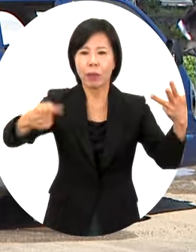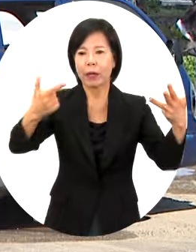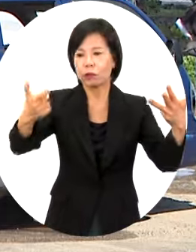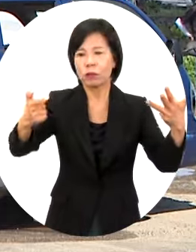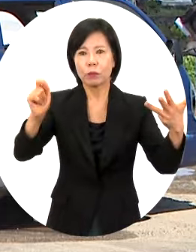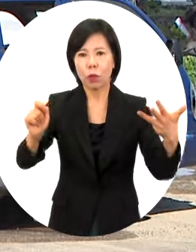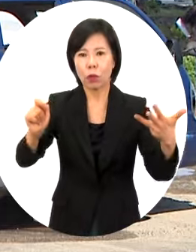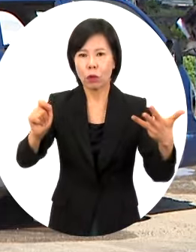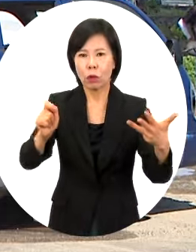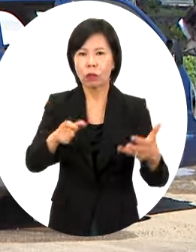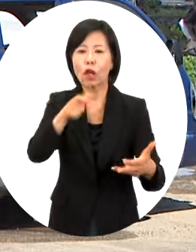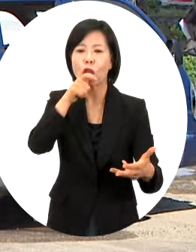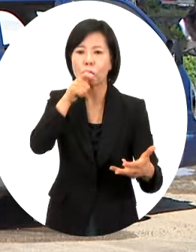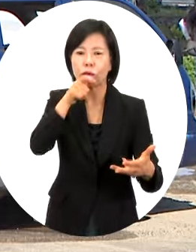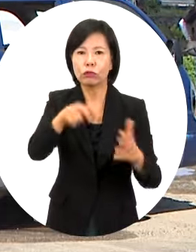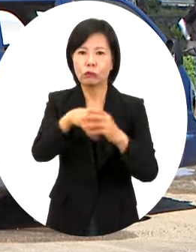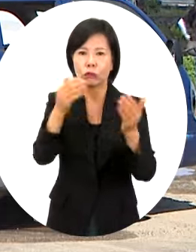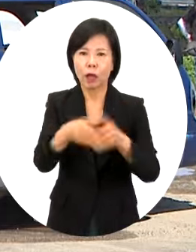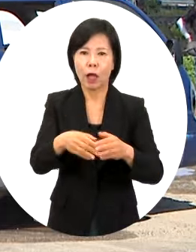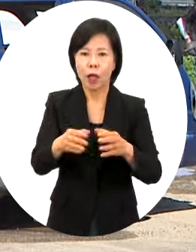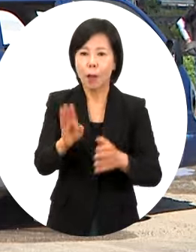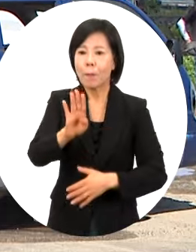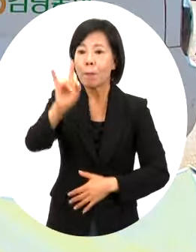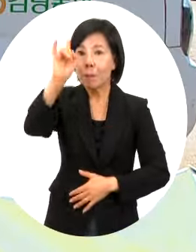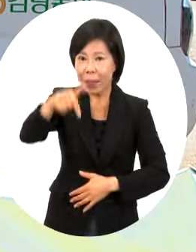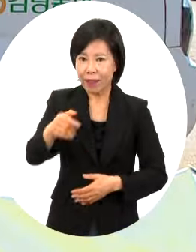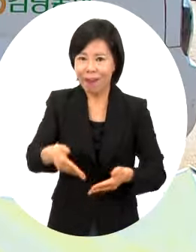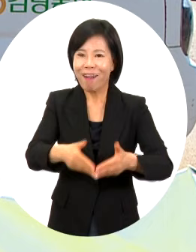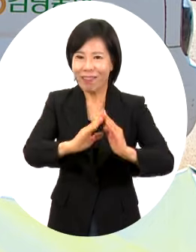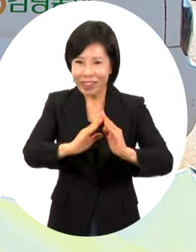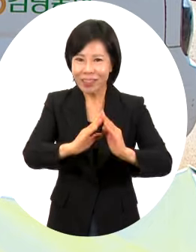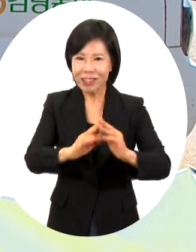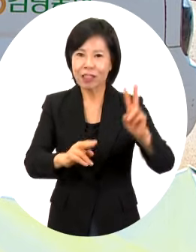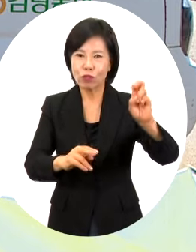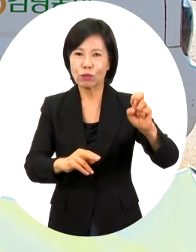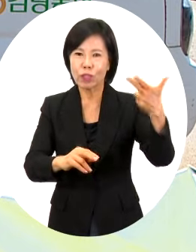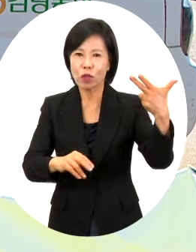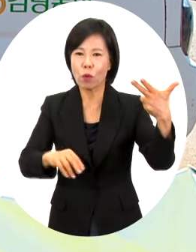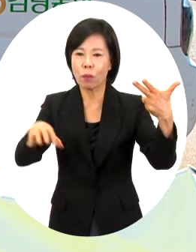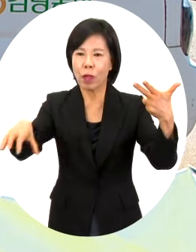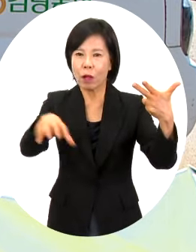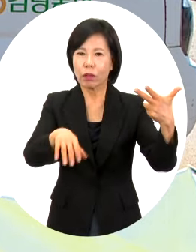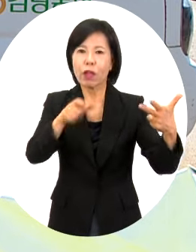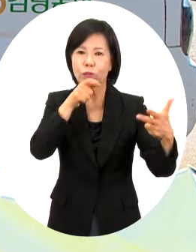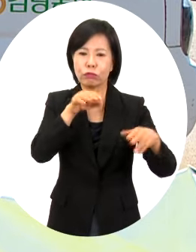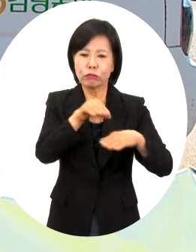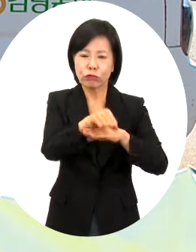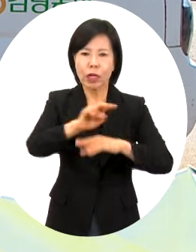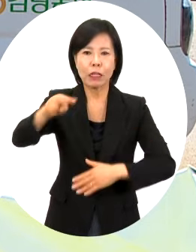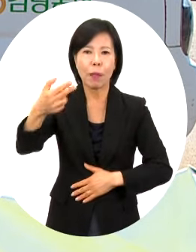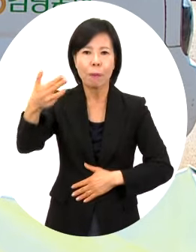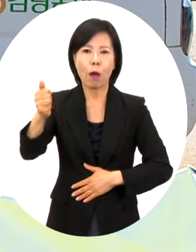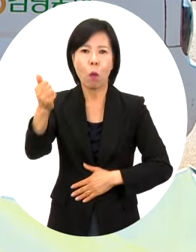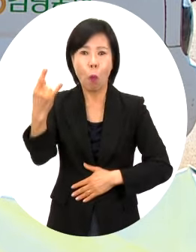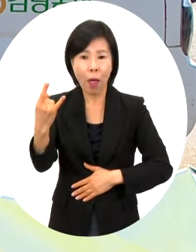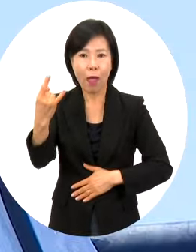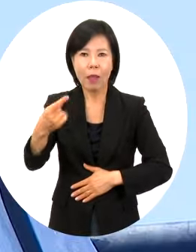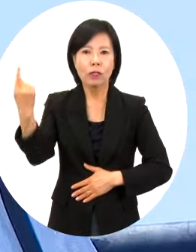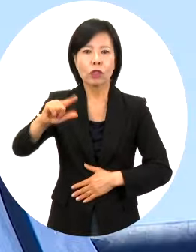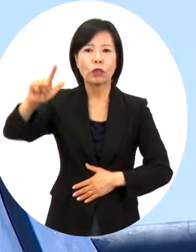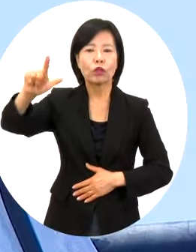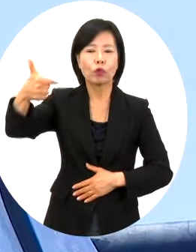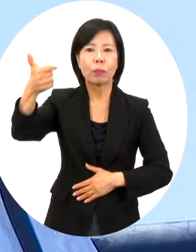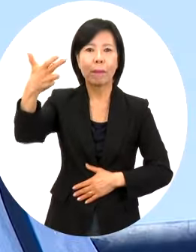8개소에 160톤 규모의 공용 물백을 설치했으며 10일 기준 27개의 급수 차량이 208회에